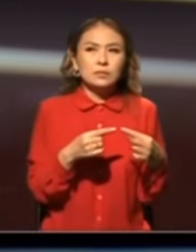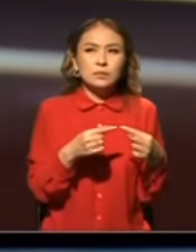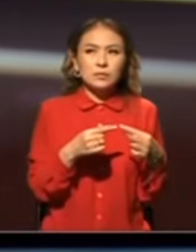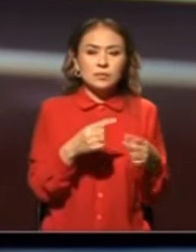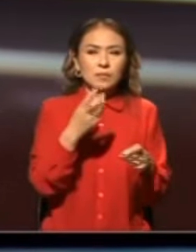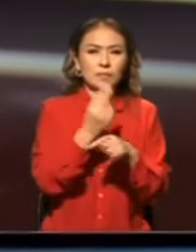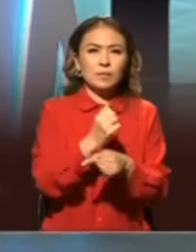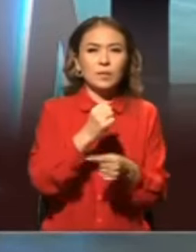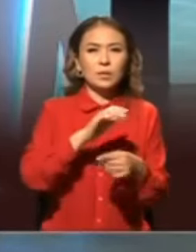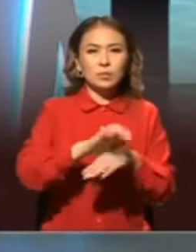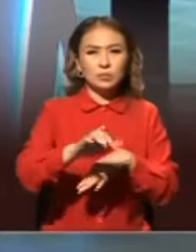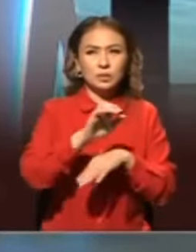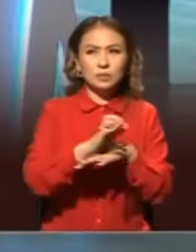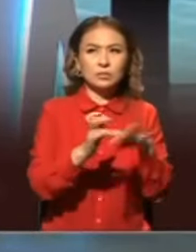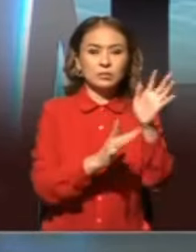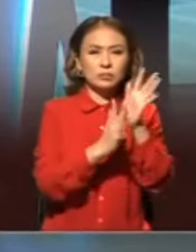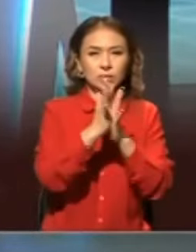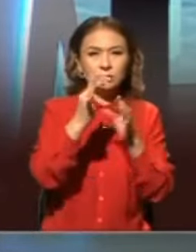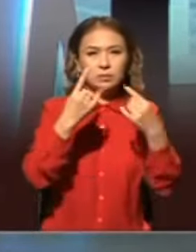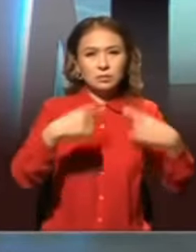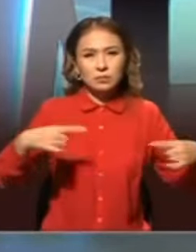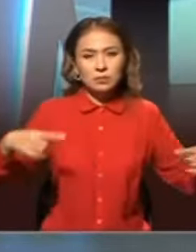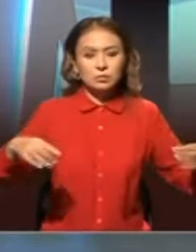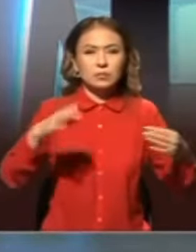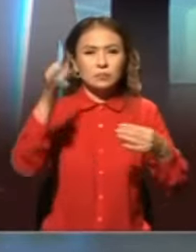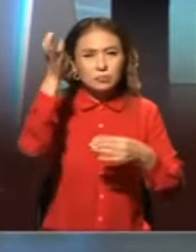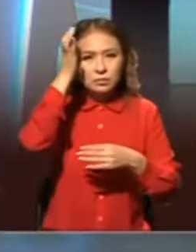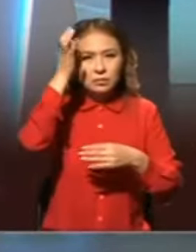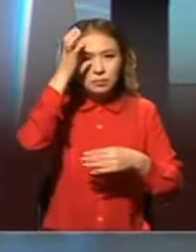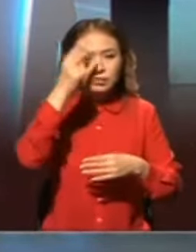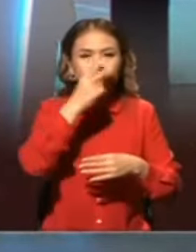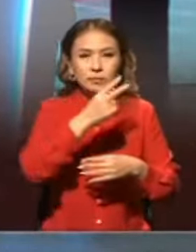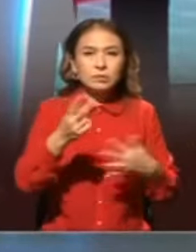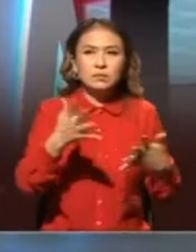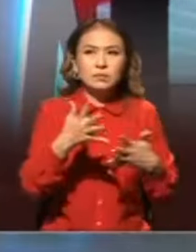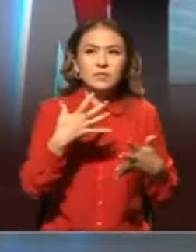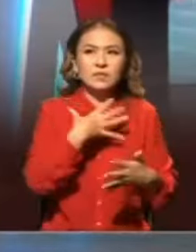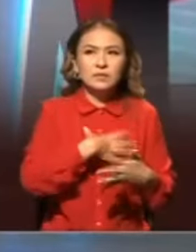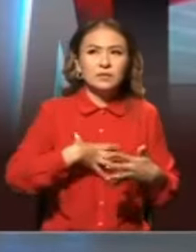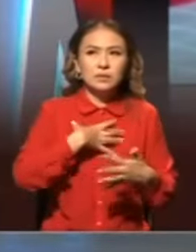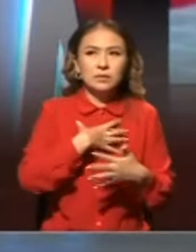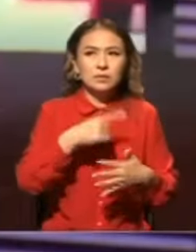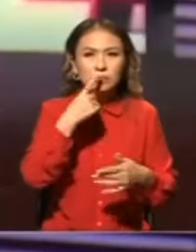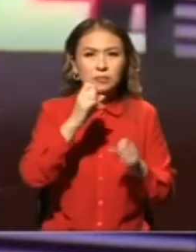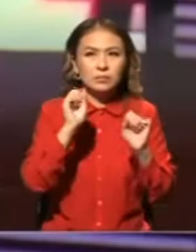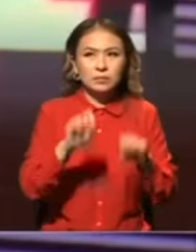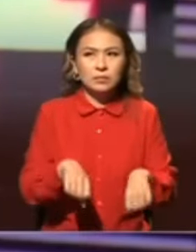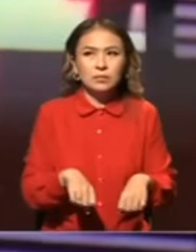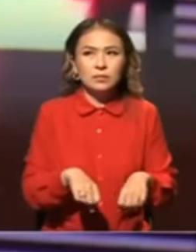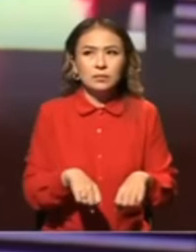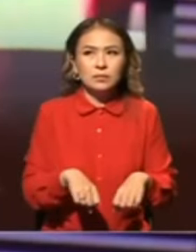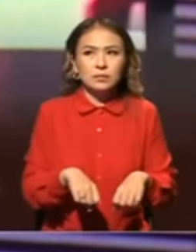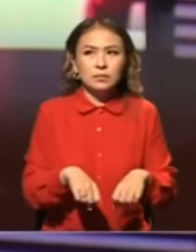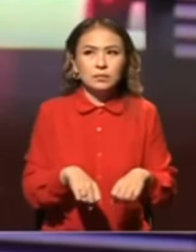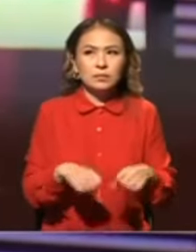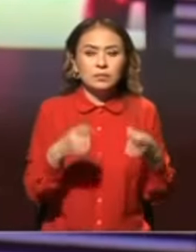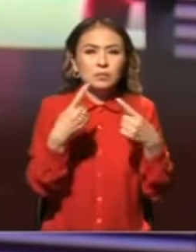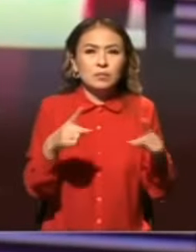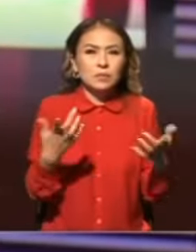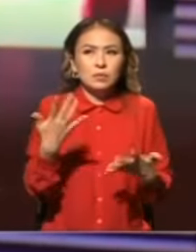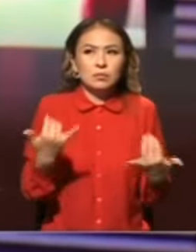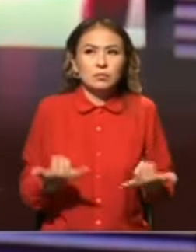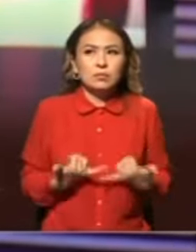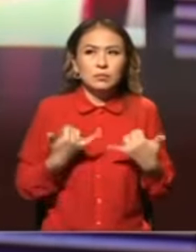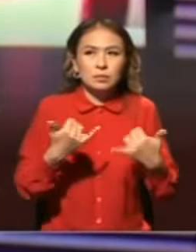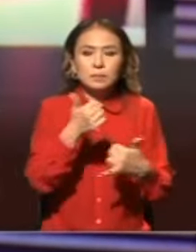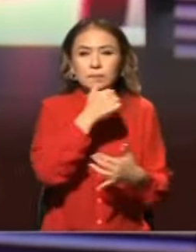өндіріліп жатқан өнімнің өсіміне, тағы да басқа нақты ғылыми тұжырымдамаларға негізделген деп айтамыз. Ал енді басқа ұсыныстар болатын